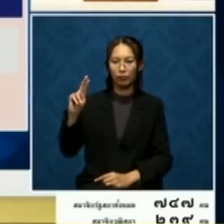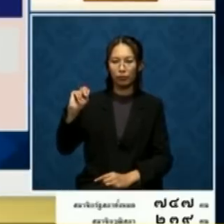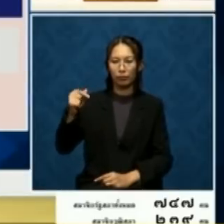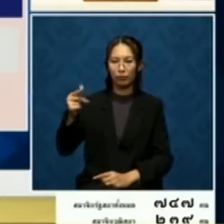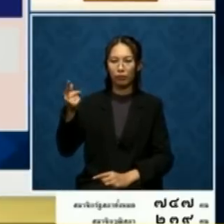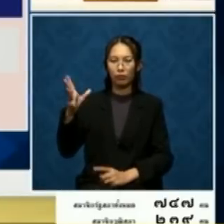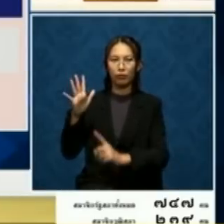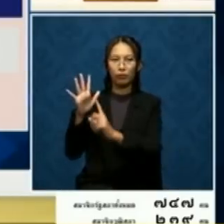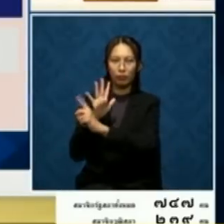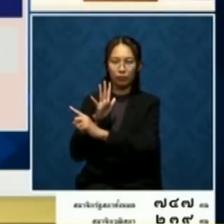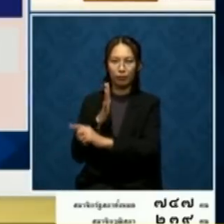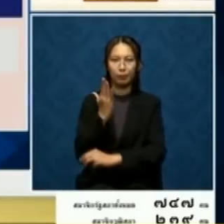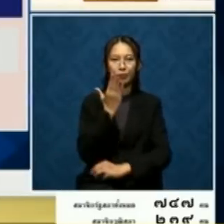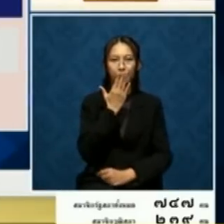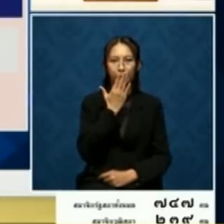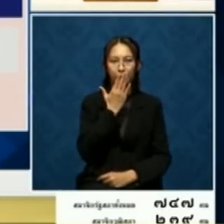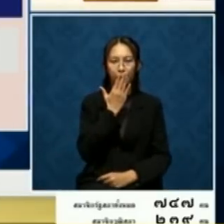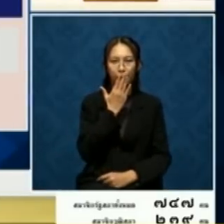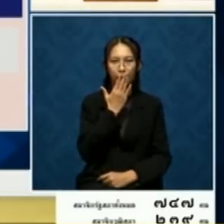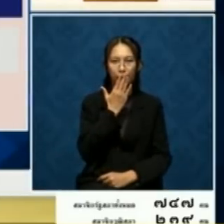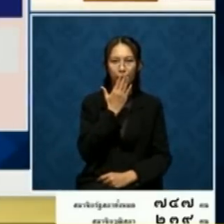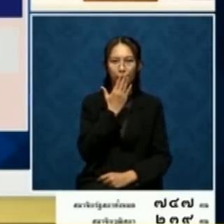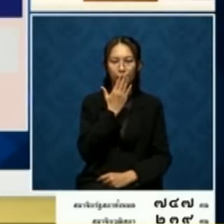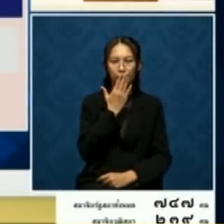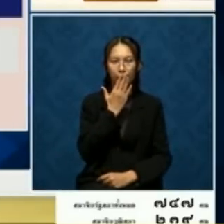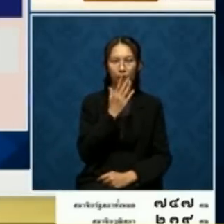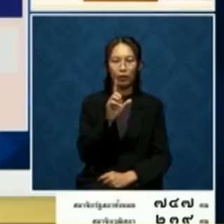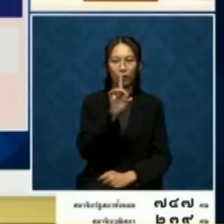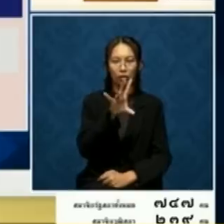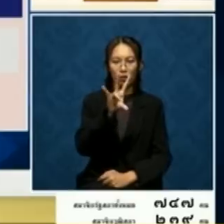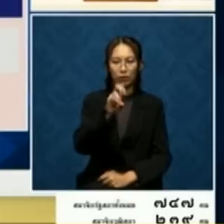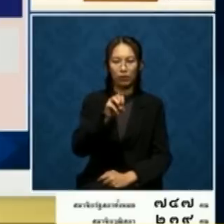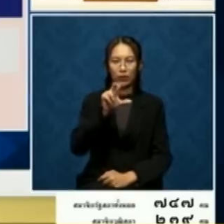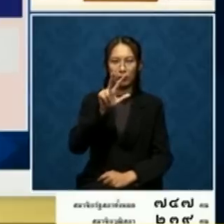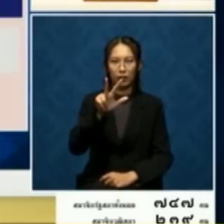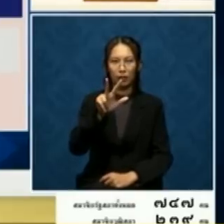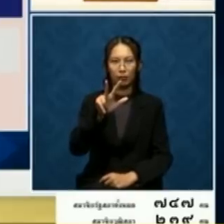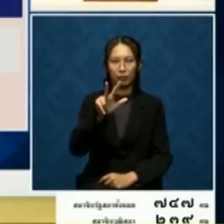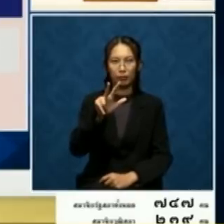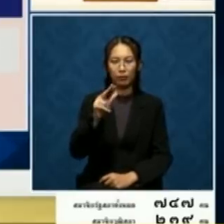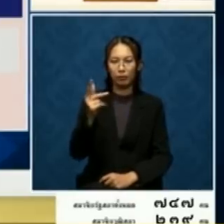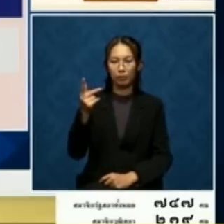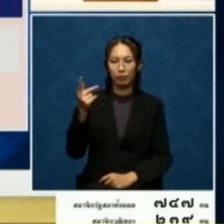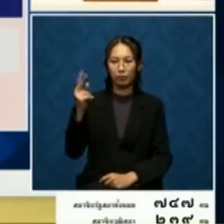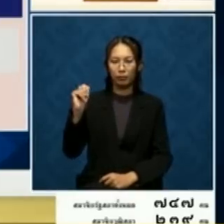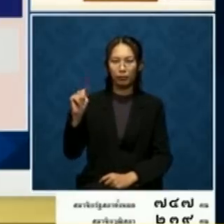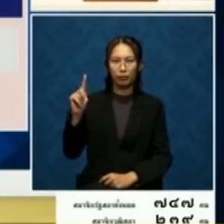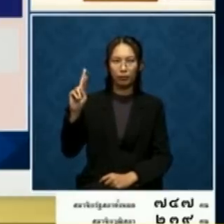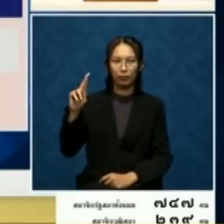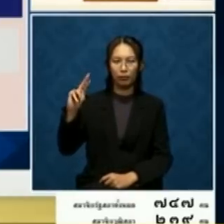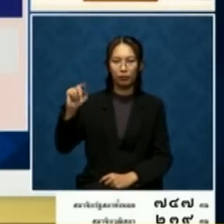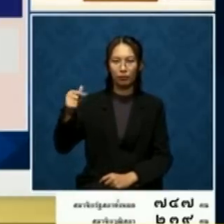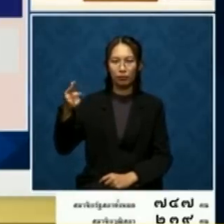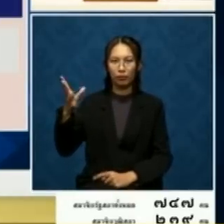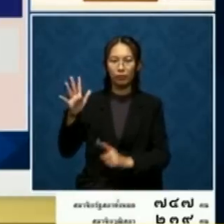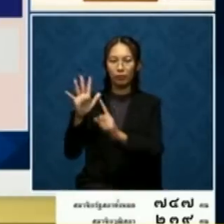ได้ยินเรื่องของดิจิตอลมาด้วยซึ่งดิจิตอลนี่ก็สำคัญเหมือนกัน ครับ กลาโหมมหาไทยดิจิตอลต่างประเท